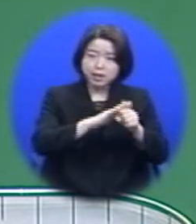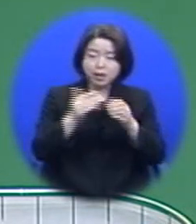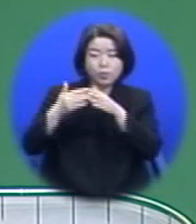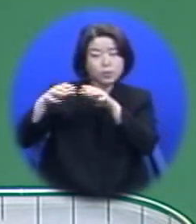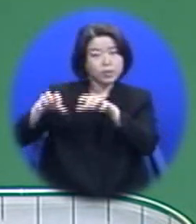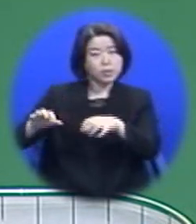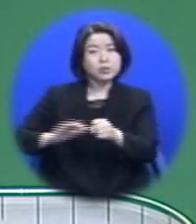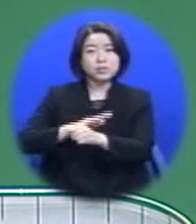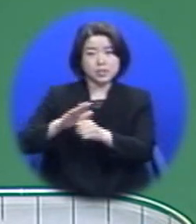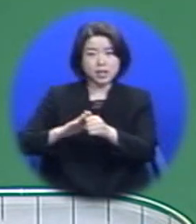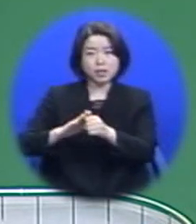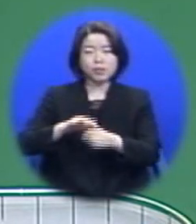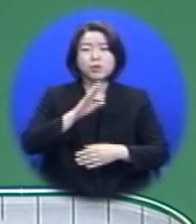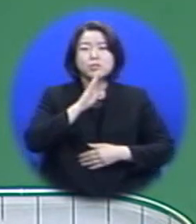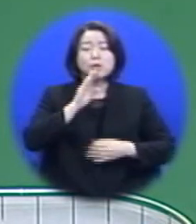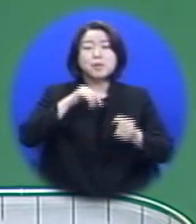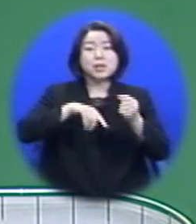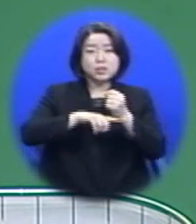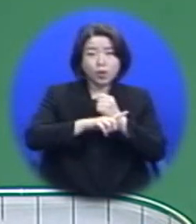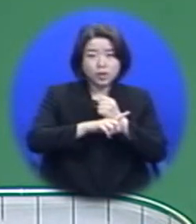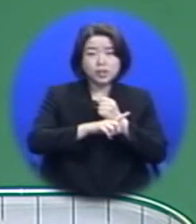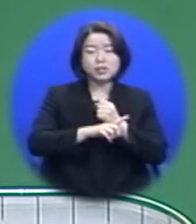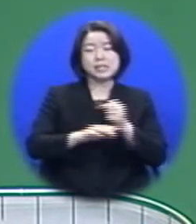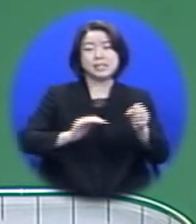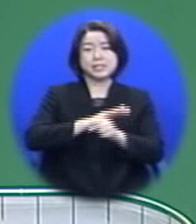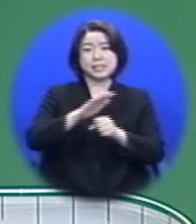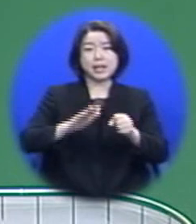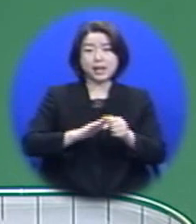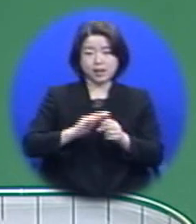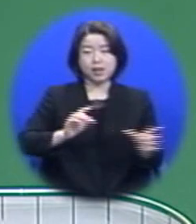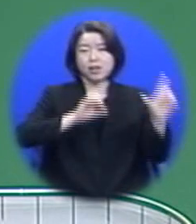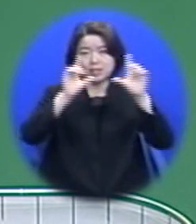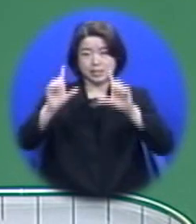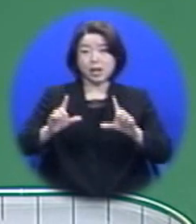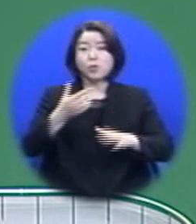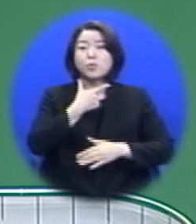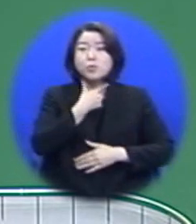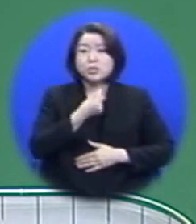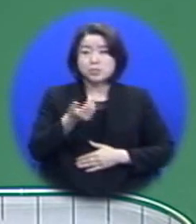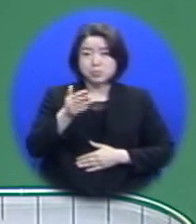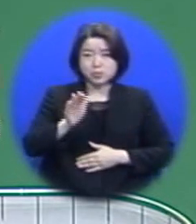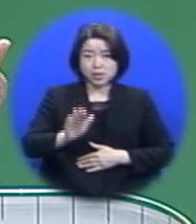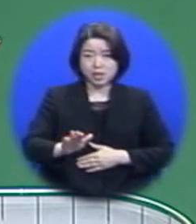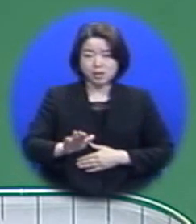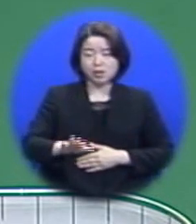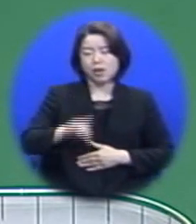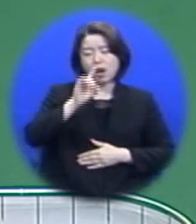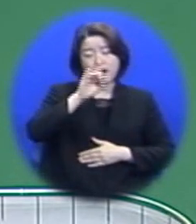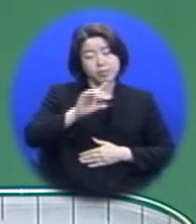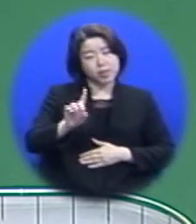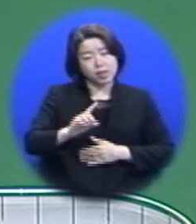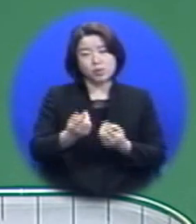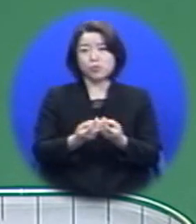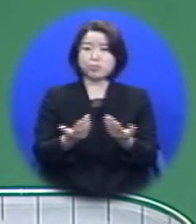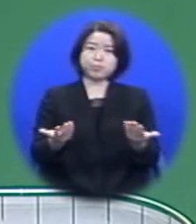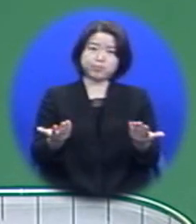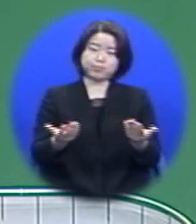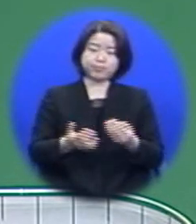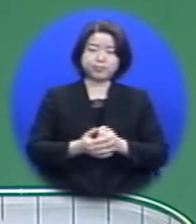사랑하고 정말 정의를 사랑하는 그런 삶을 살고 싶은데 안 되는 걸